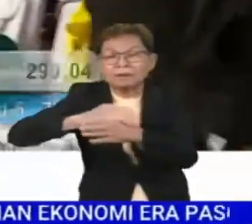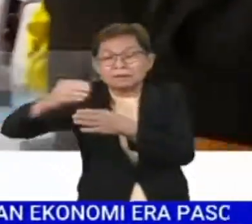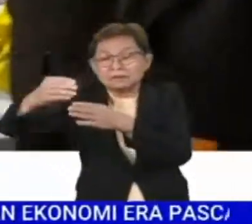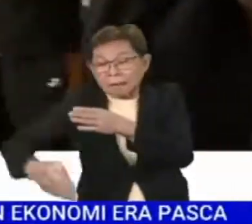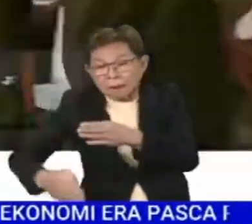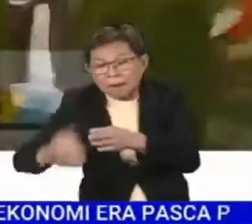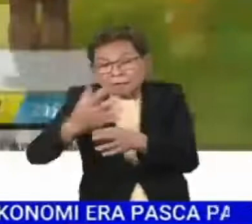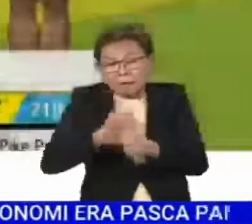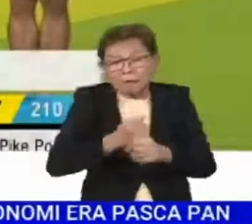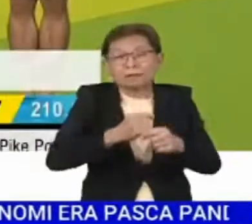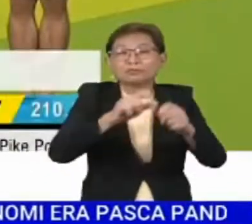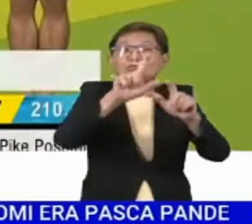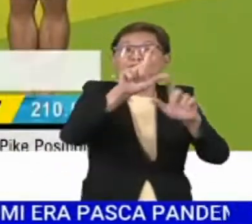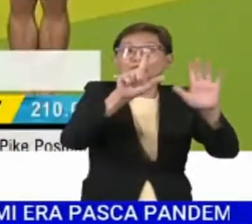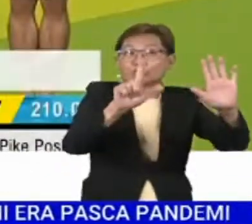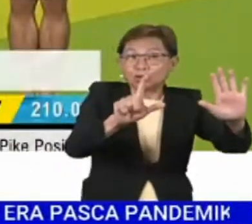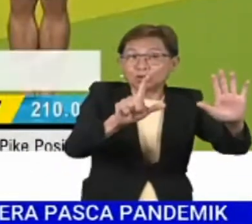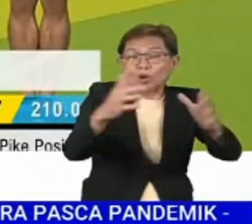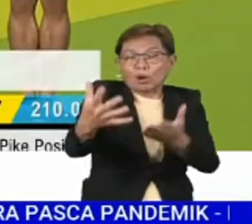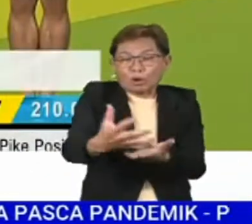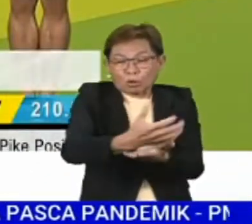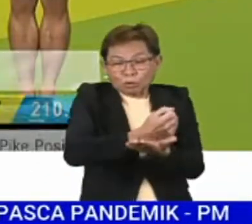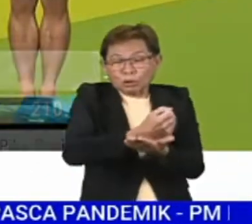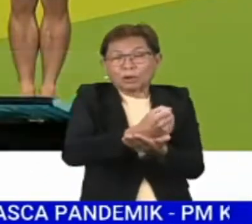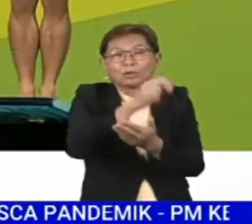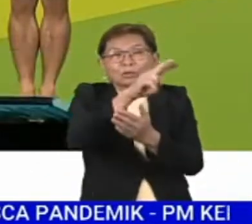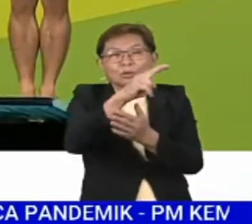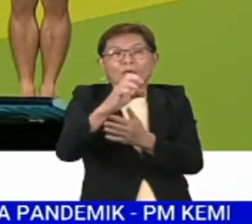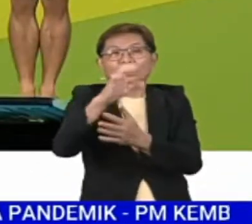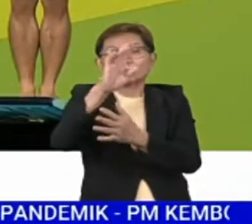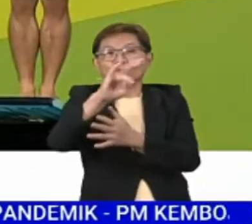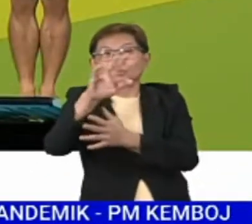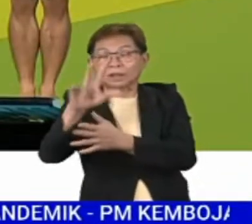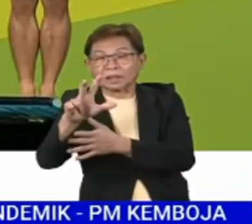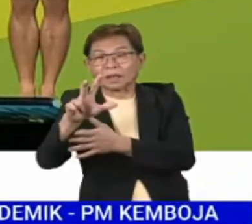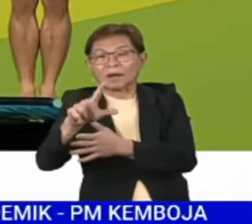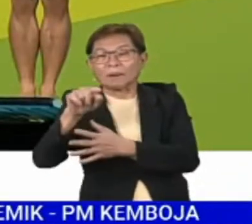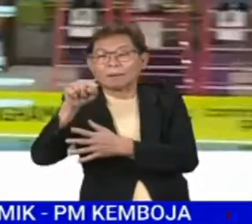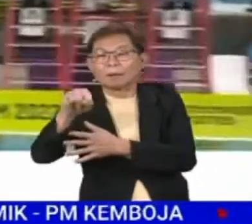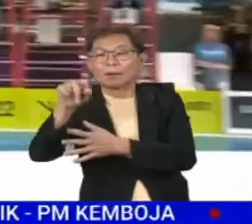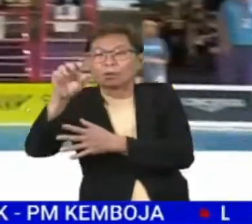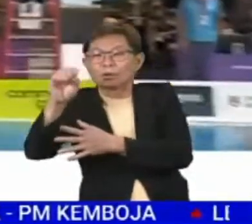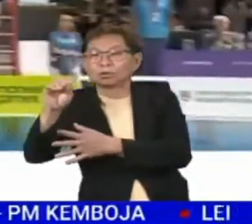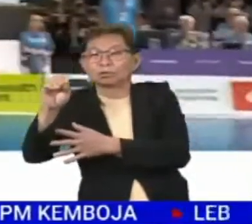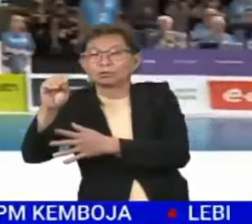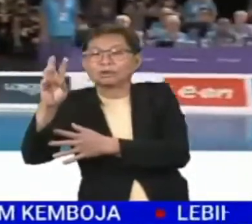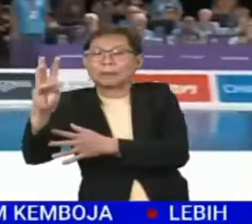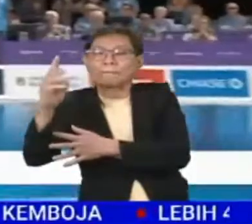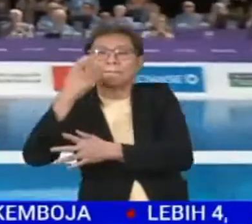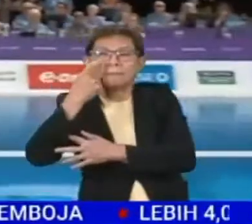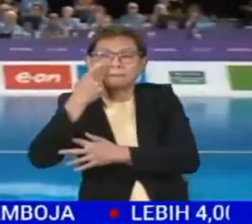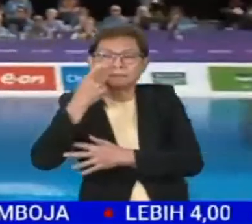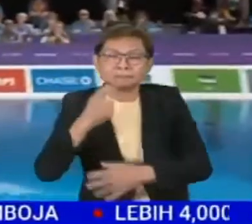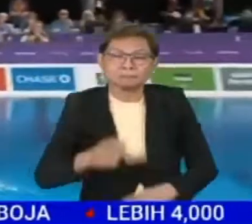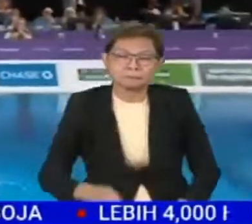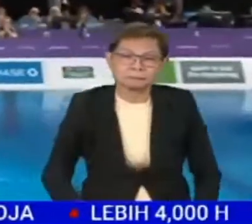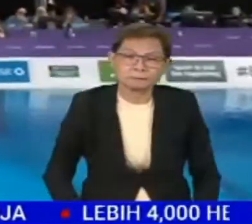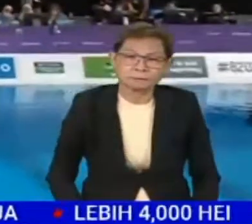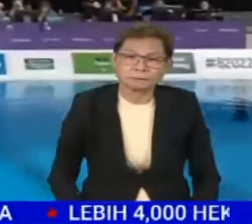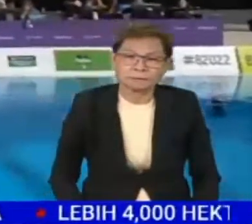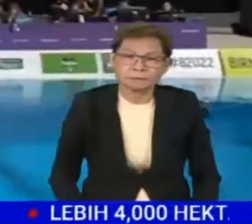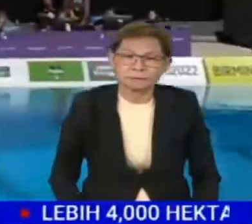saingan di kedudukan ketujuh dengan kutipan 273 perpuluhan kosong kena mata atau